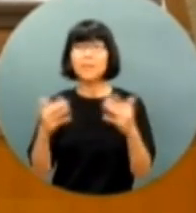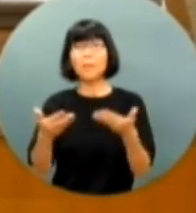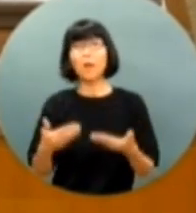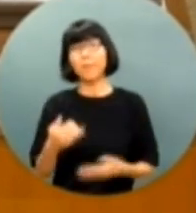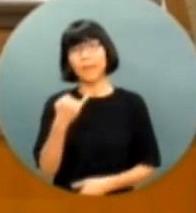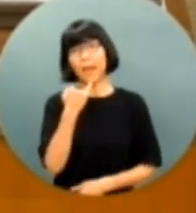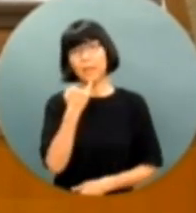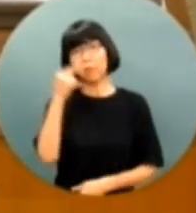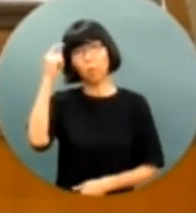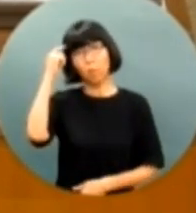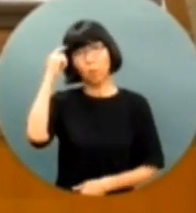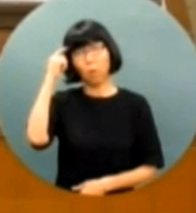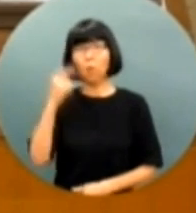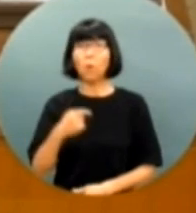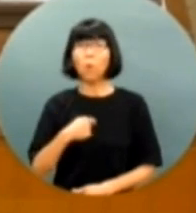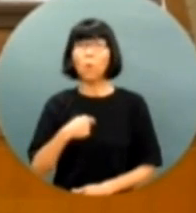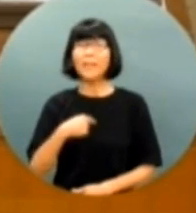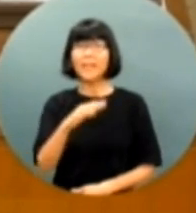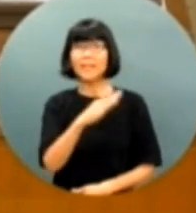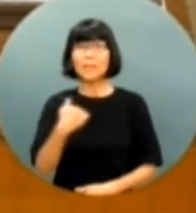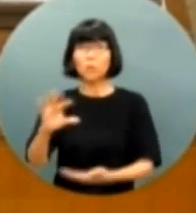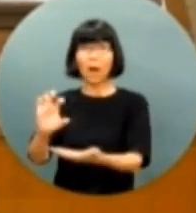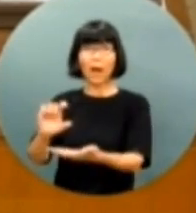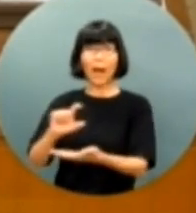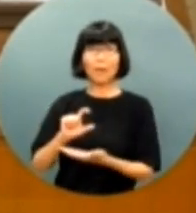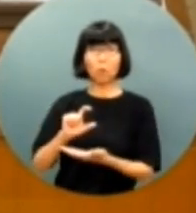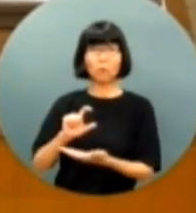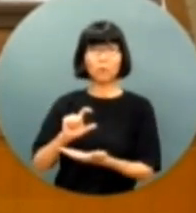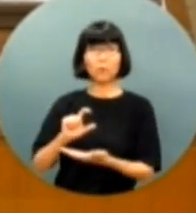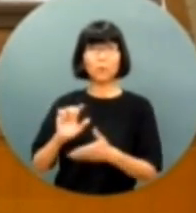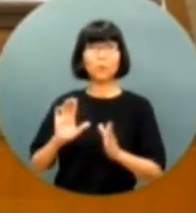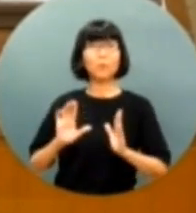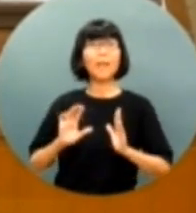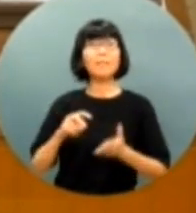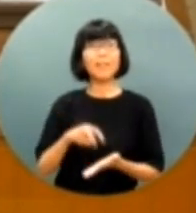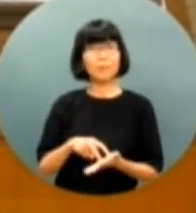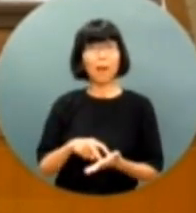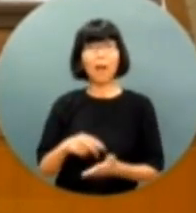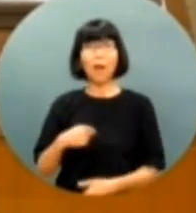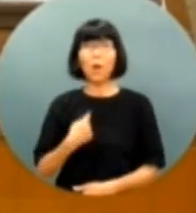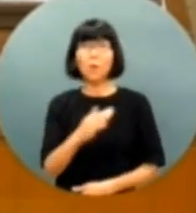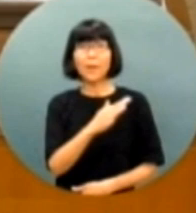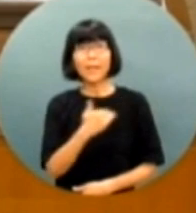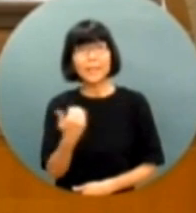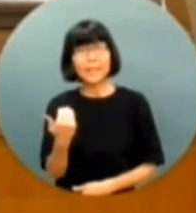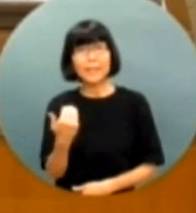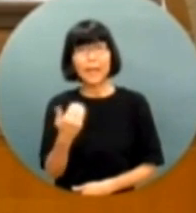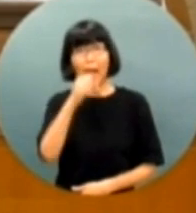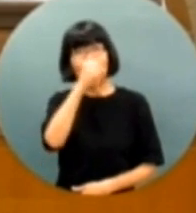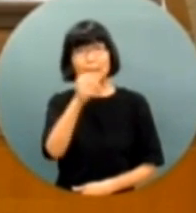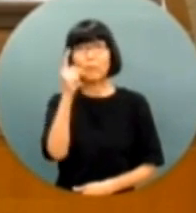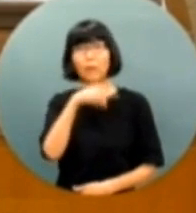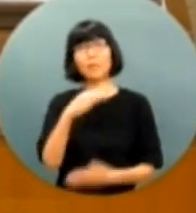どもはどちらかというと勧告等を受ける立場でございまして、我々がこういう制度がいいということを申し上げるのは僭